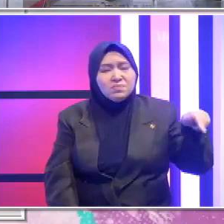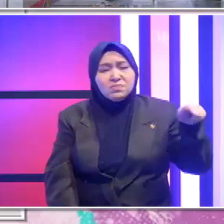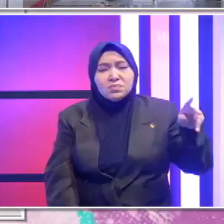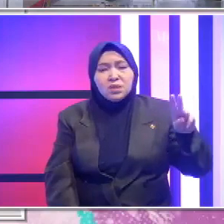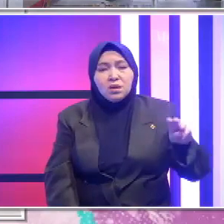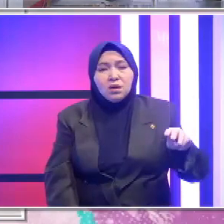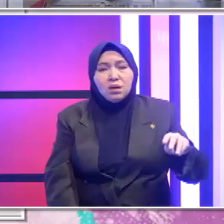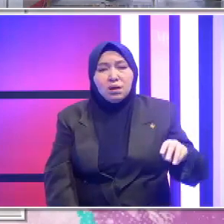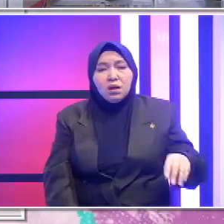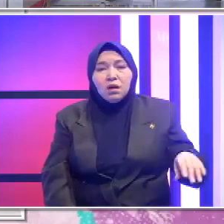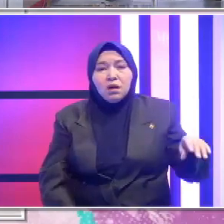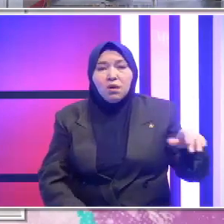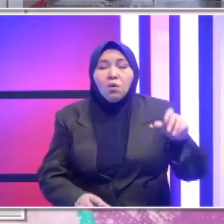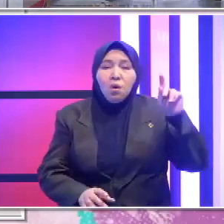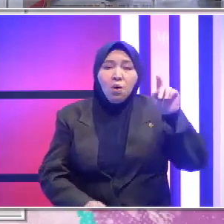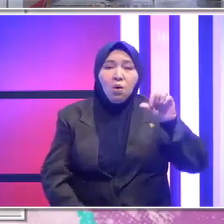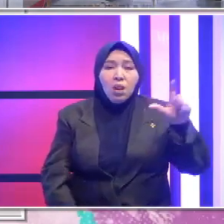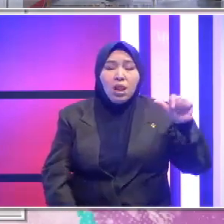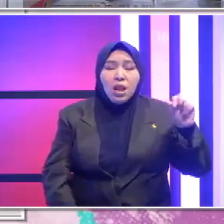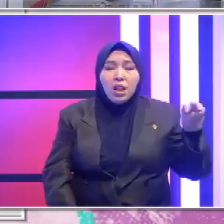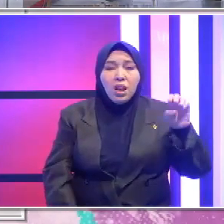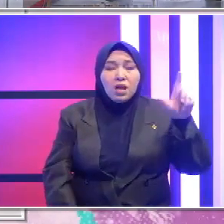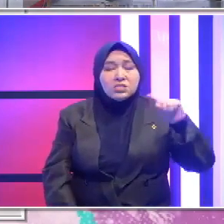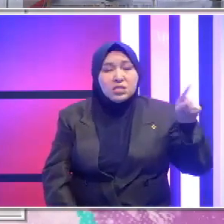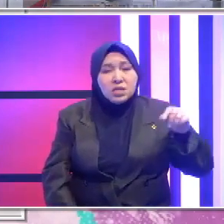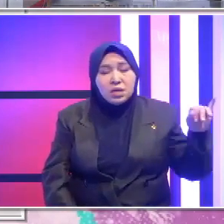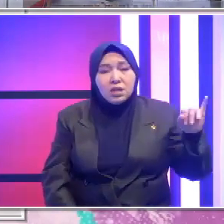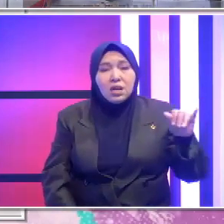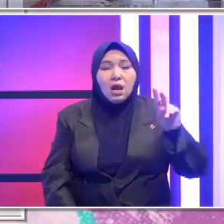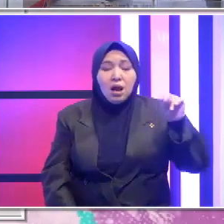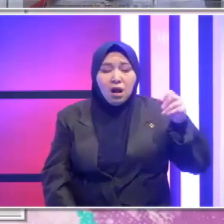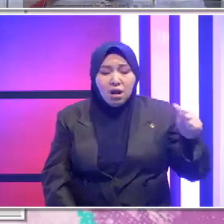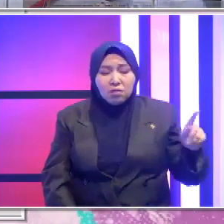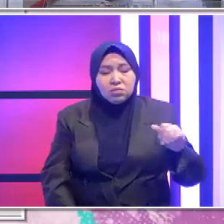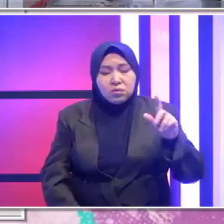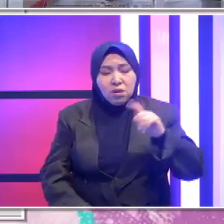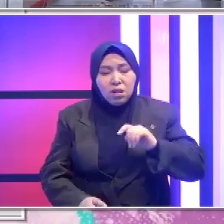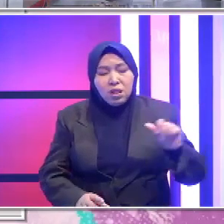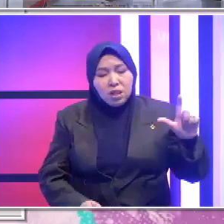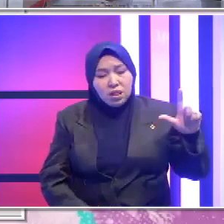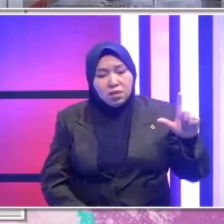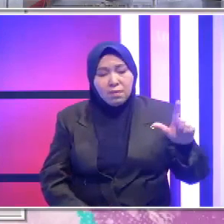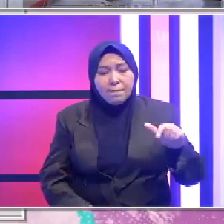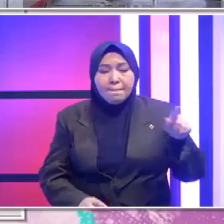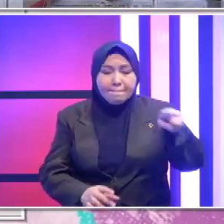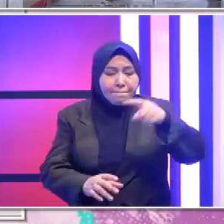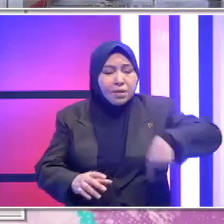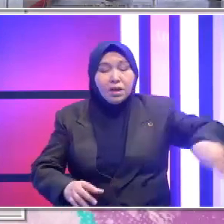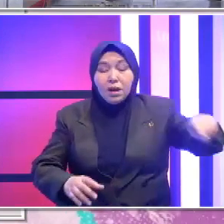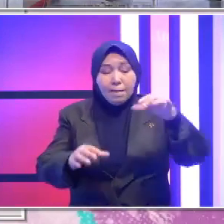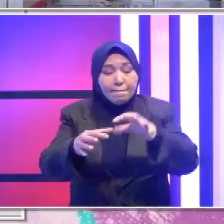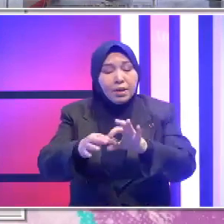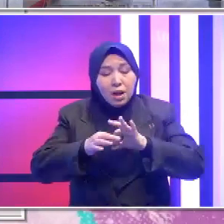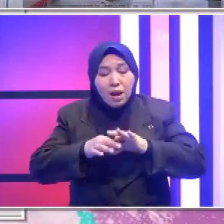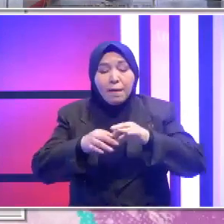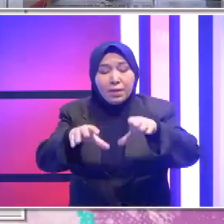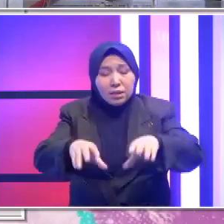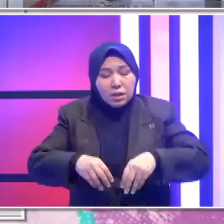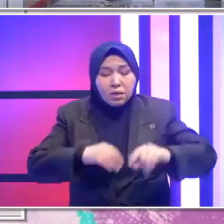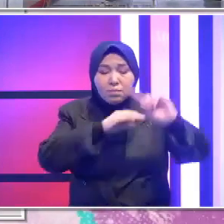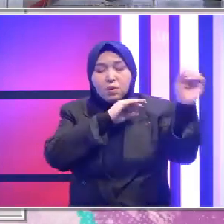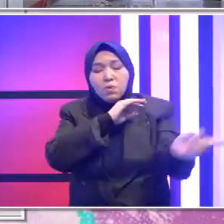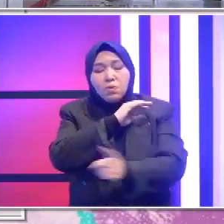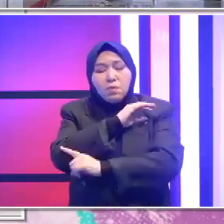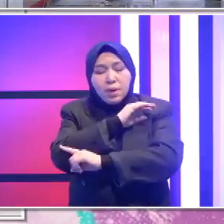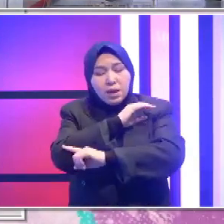teu Hai Cole Levina hafal alaihimul khorojan